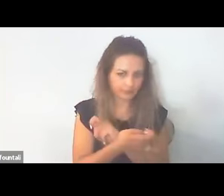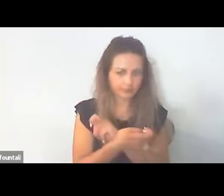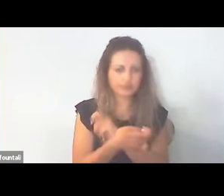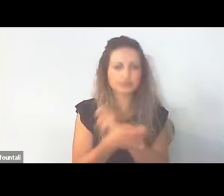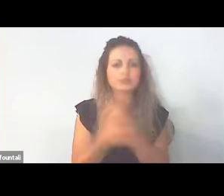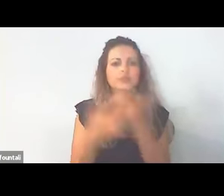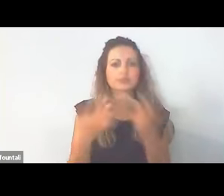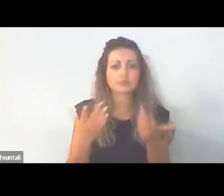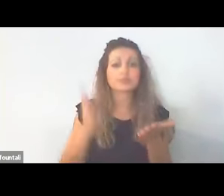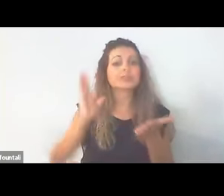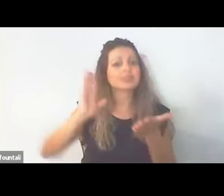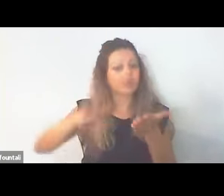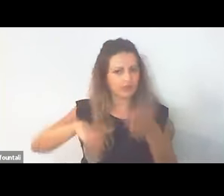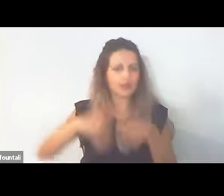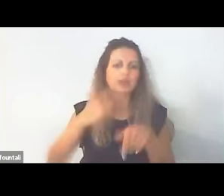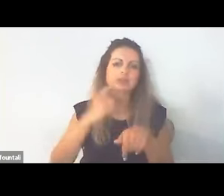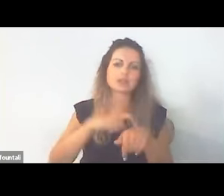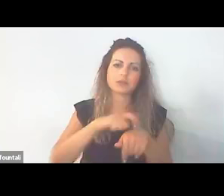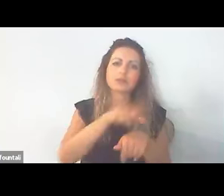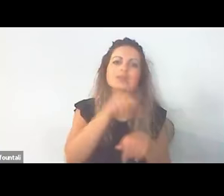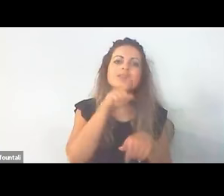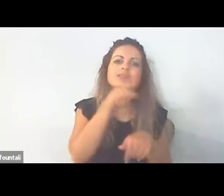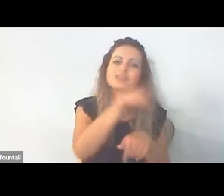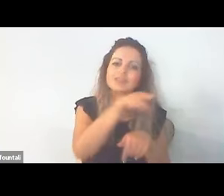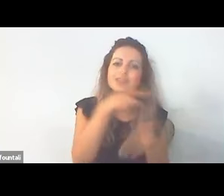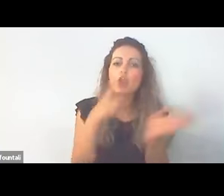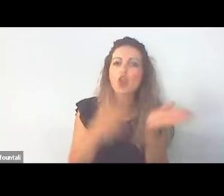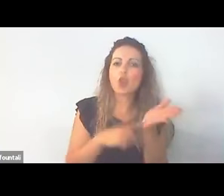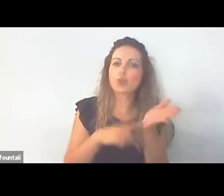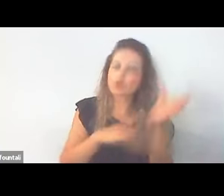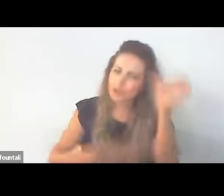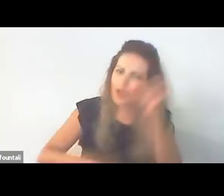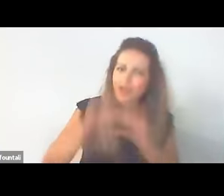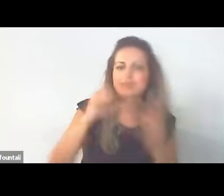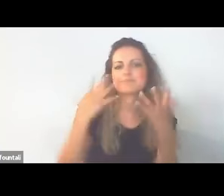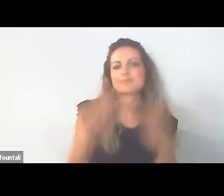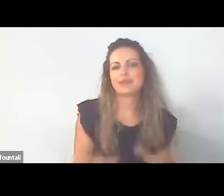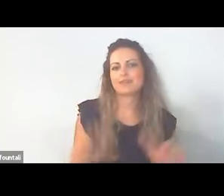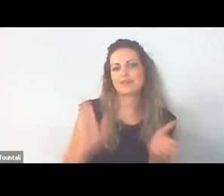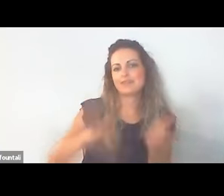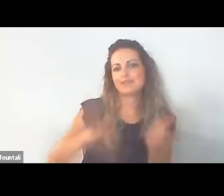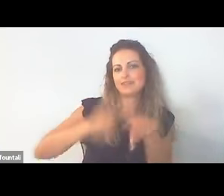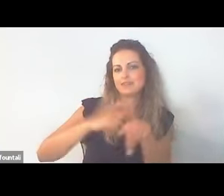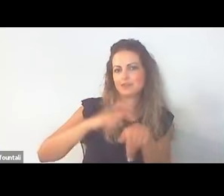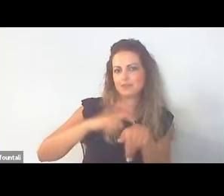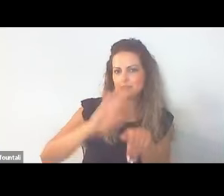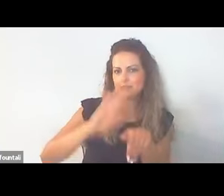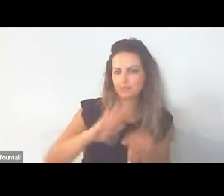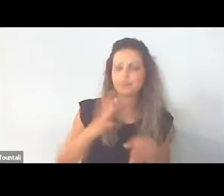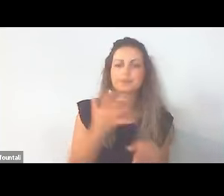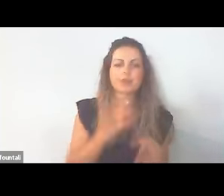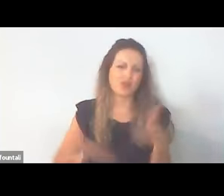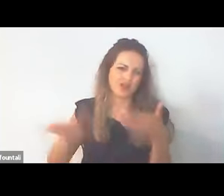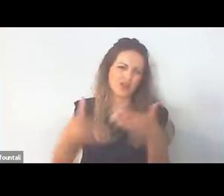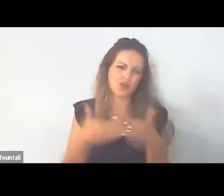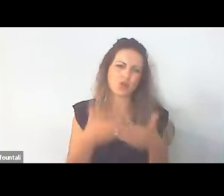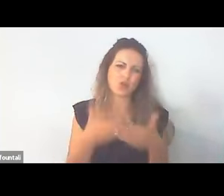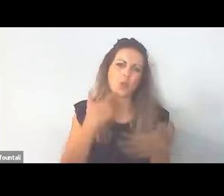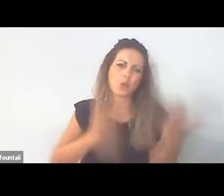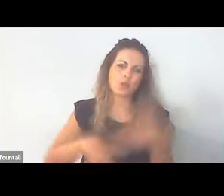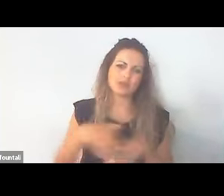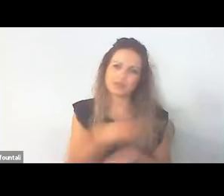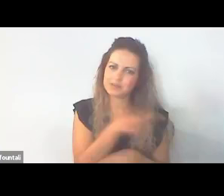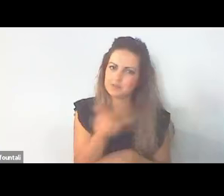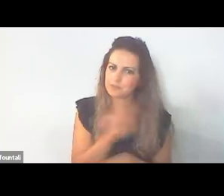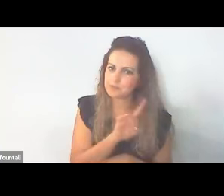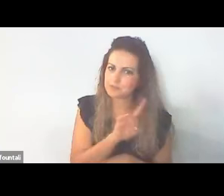τελευταία στιγμή να υιοθετήσει αυτόν τον ορισμό. Για να κλείσω και να μην το κουράσω, έχει νομίζω ιδιαίτερη σημασία να δούμε πού μας φέρνει